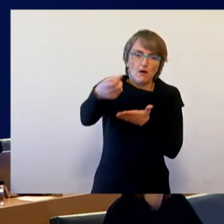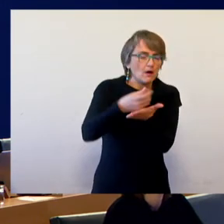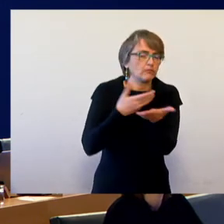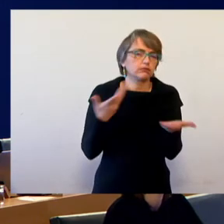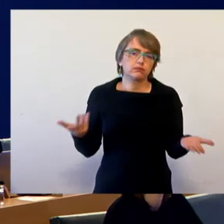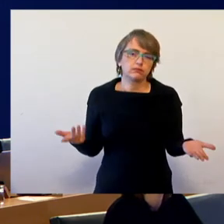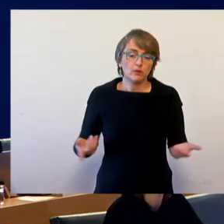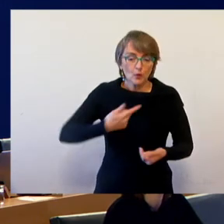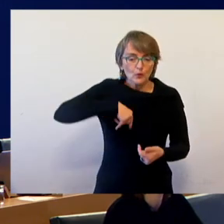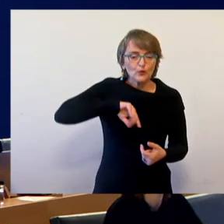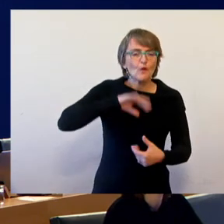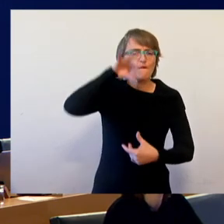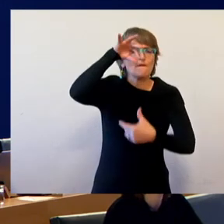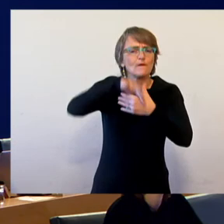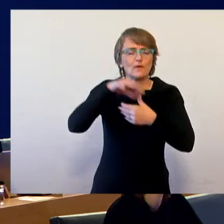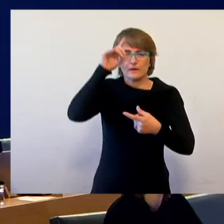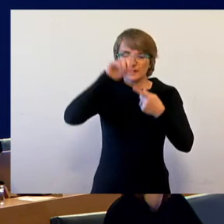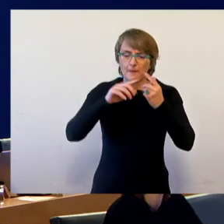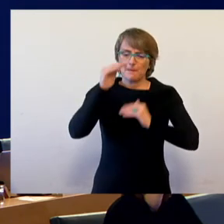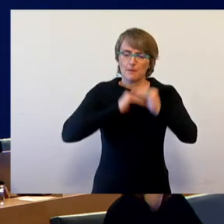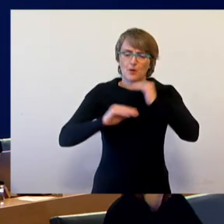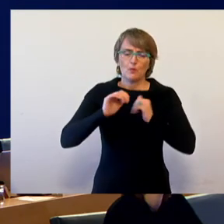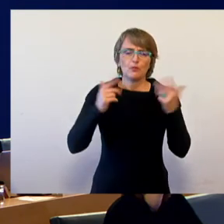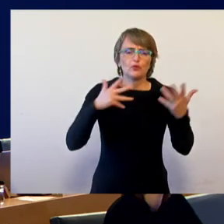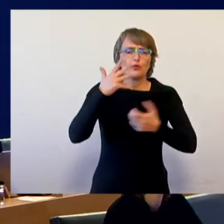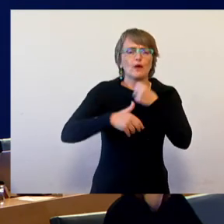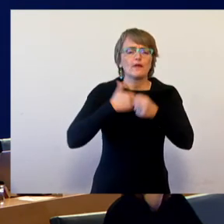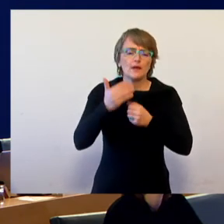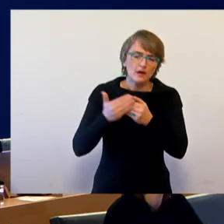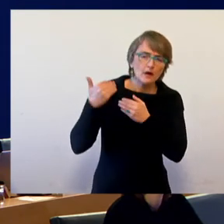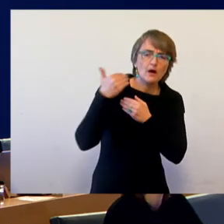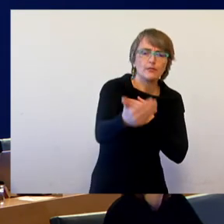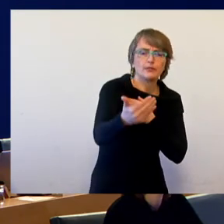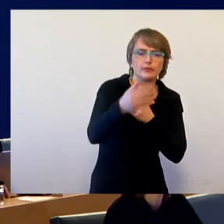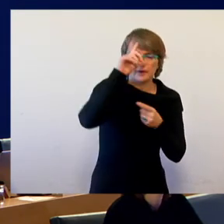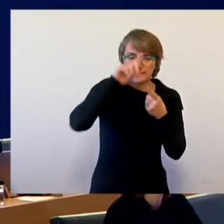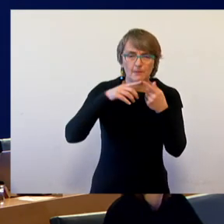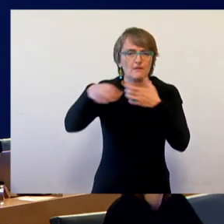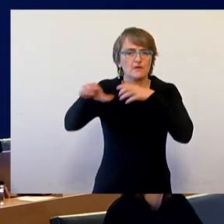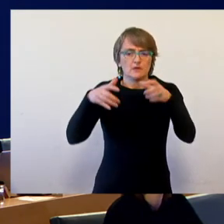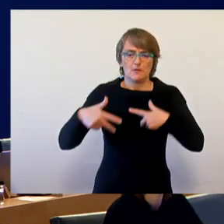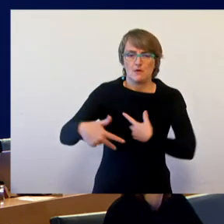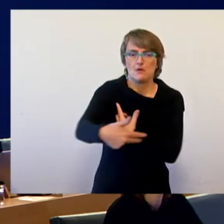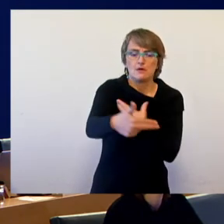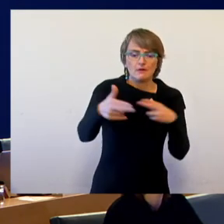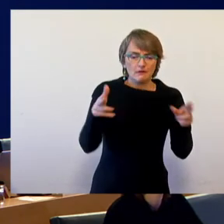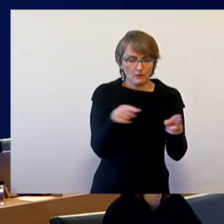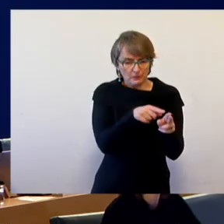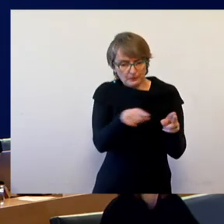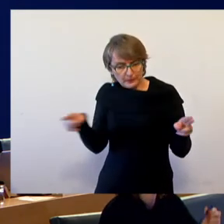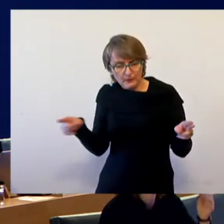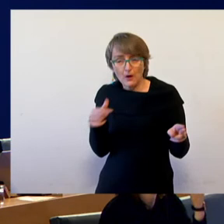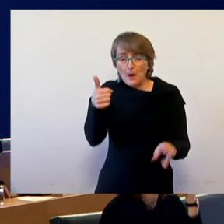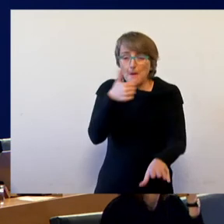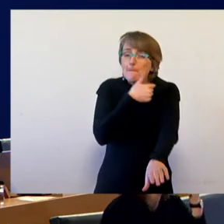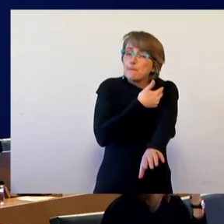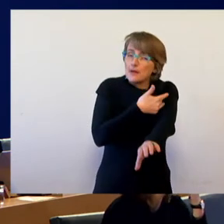voté pour le plan pluriannuel d'investissement le 30 novembre dernier, un plan ambitieux, 1